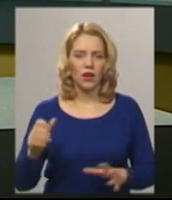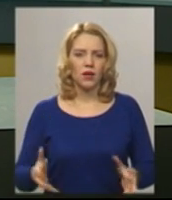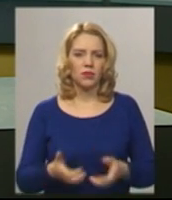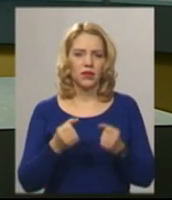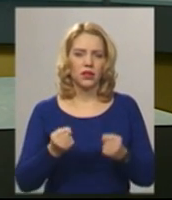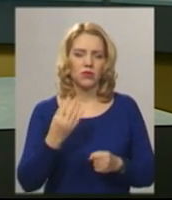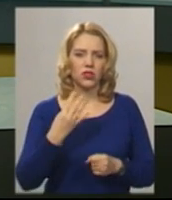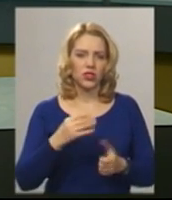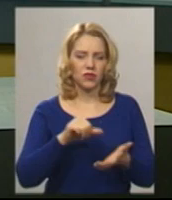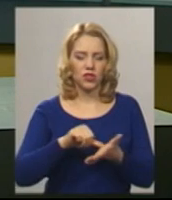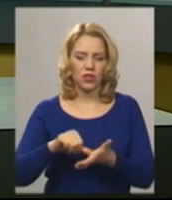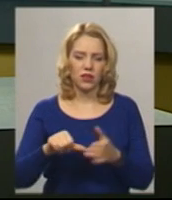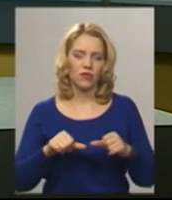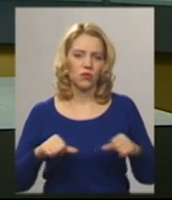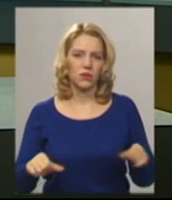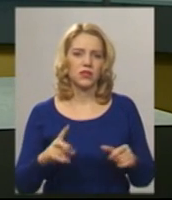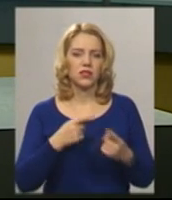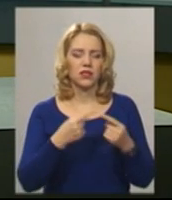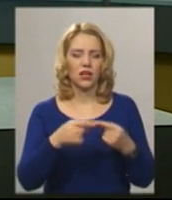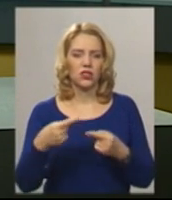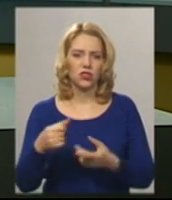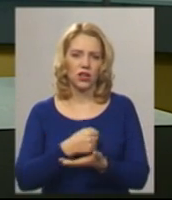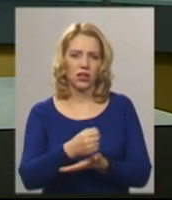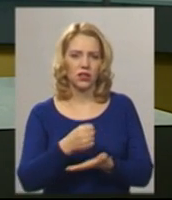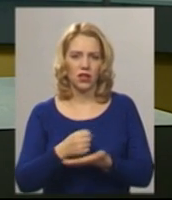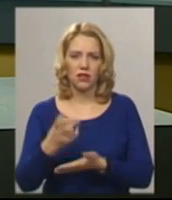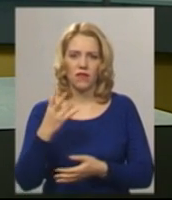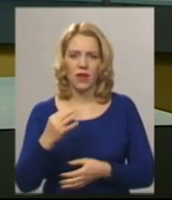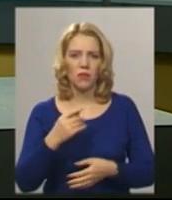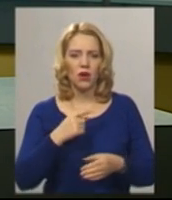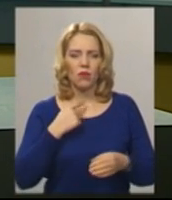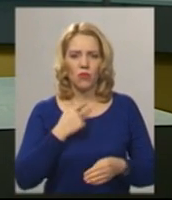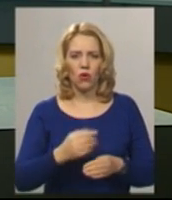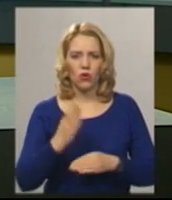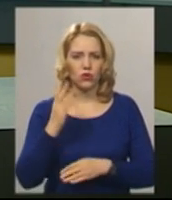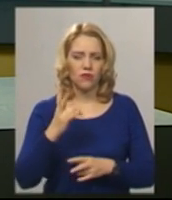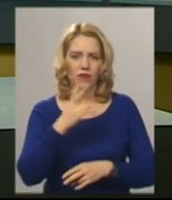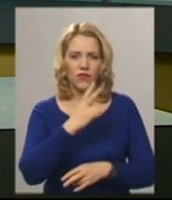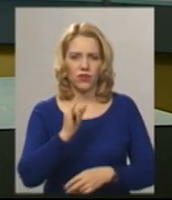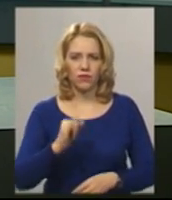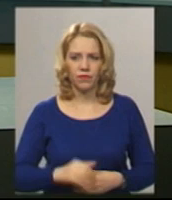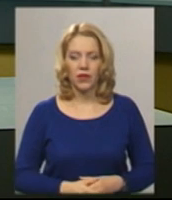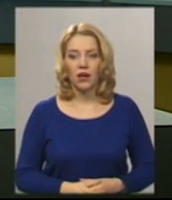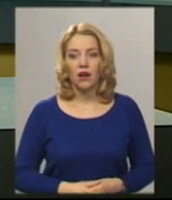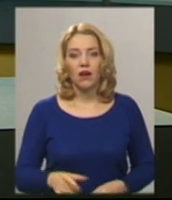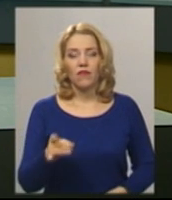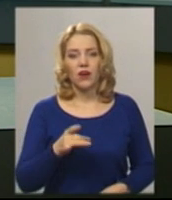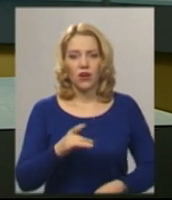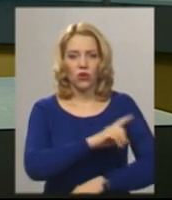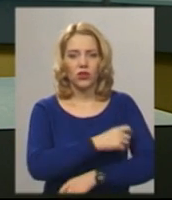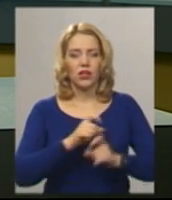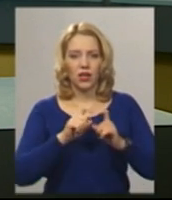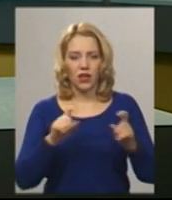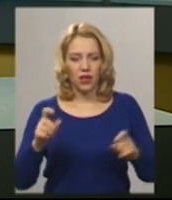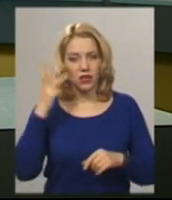членів комісії. За інших кандидатів не проголосував жоден. В районних лікарнях Хмельниччини проінструктовані,